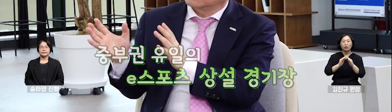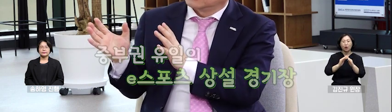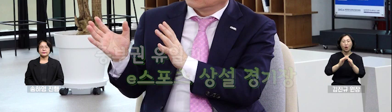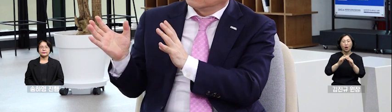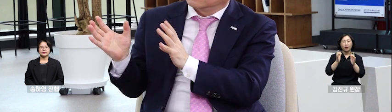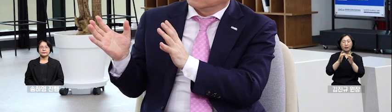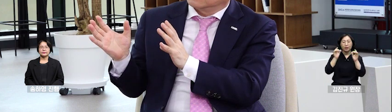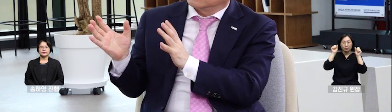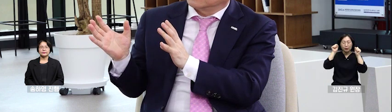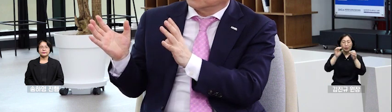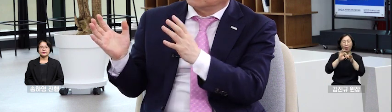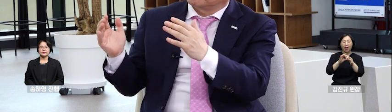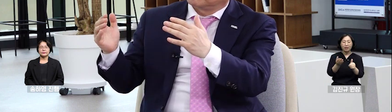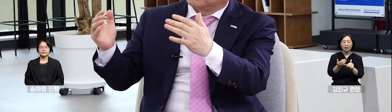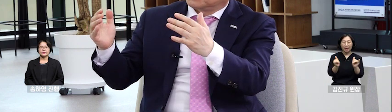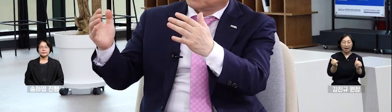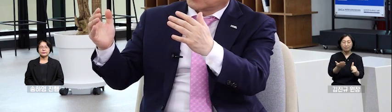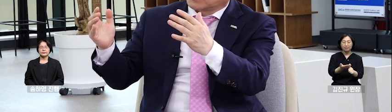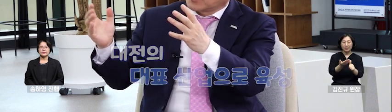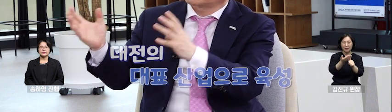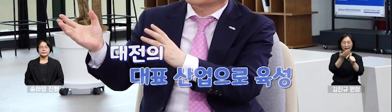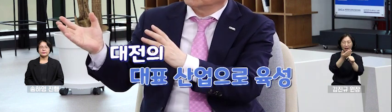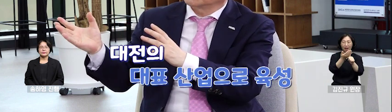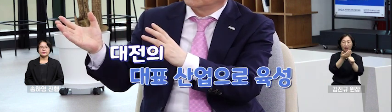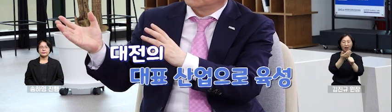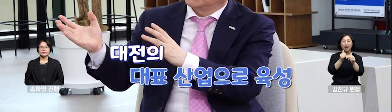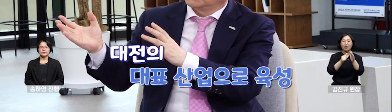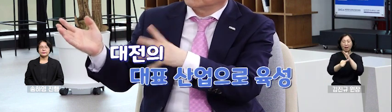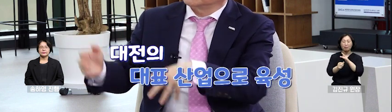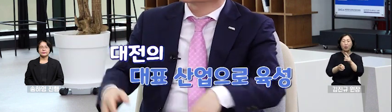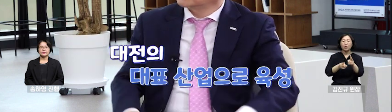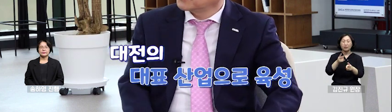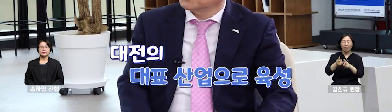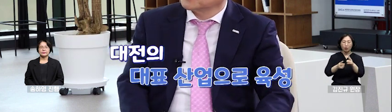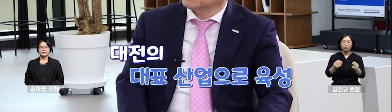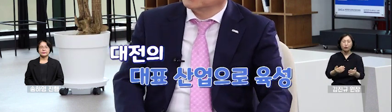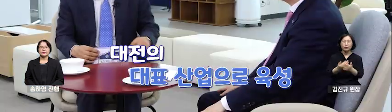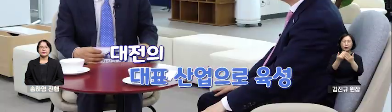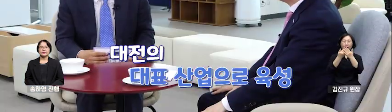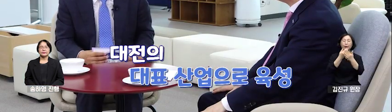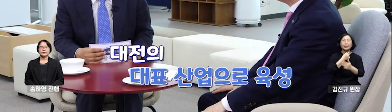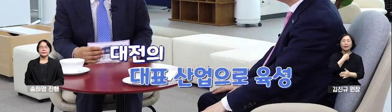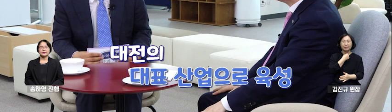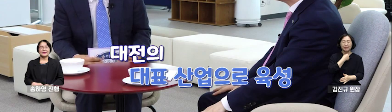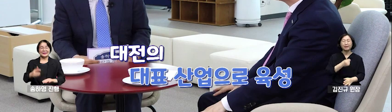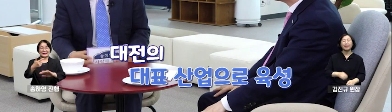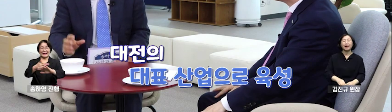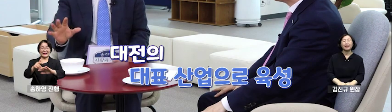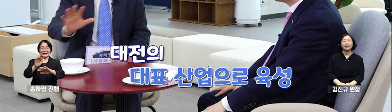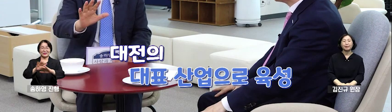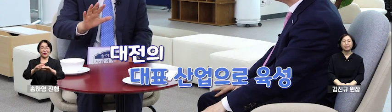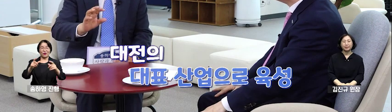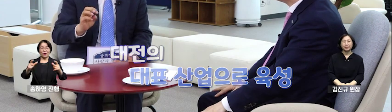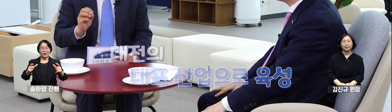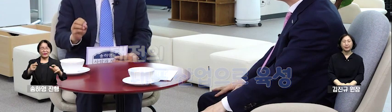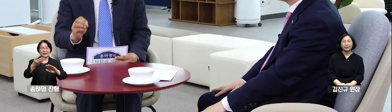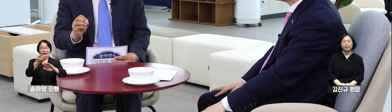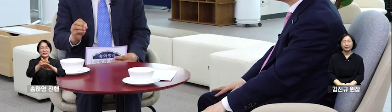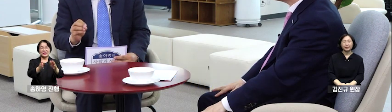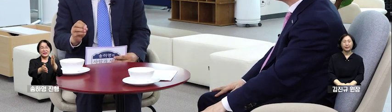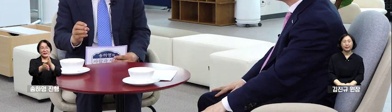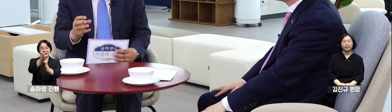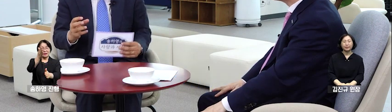시작해서 어 좀 대표 산업으로 좀 육성을 해보고 싶어서 이렇게 보고 대전이 다른 도시 하고